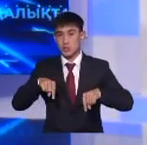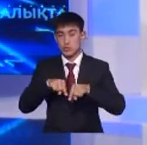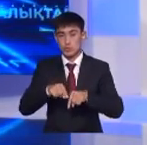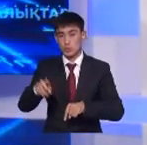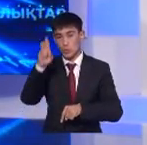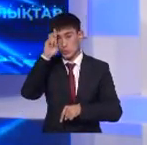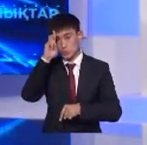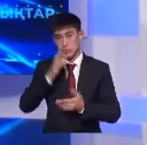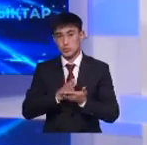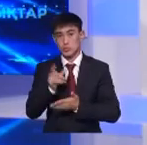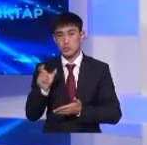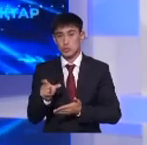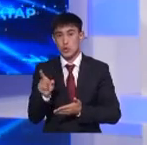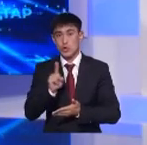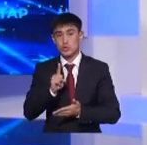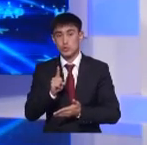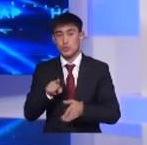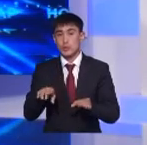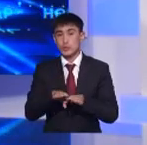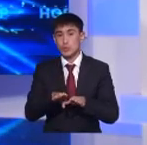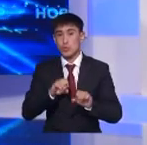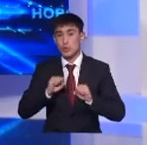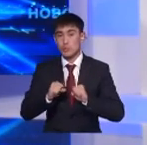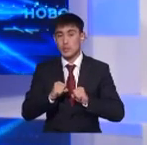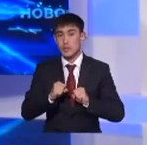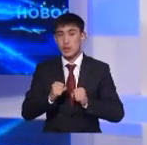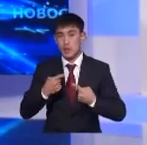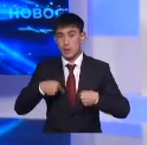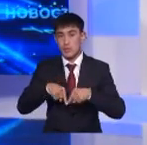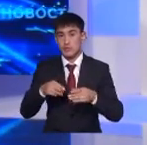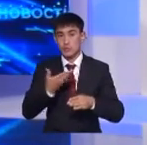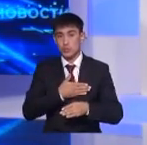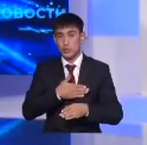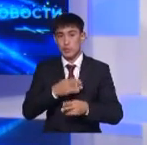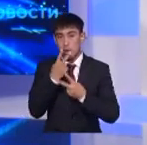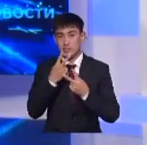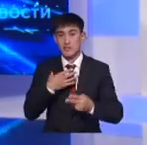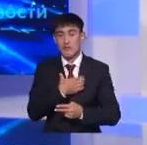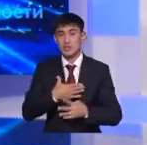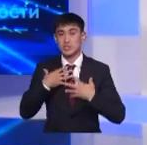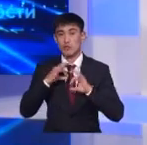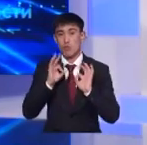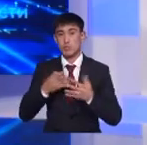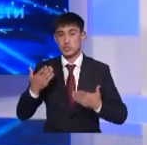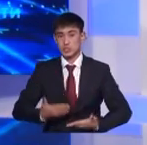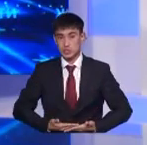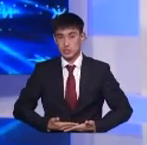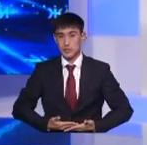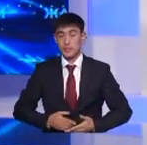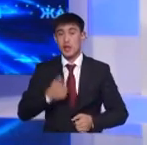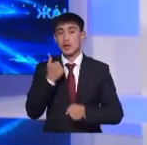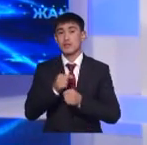было организовано для государственных служащих, чтобы не только укрепить корпоративный дух, но и продемонстрировать важность здорового образа